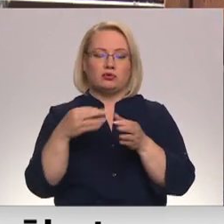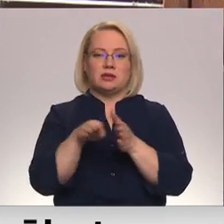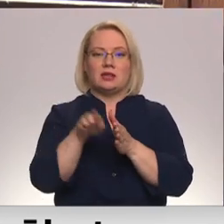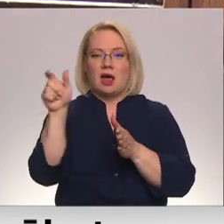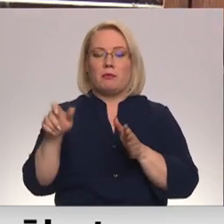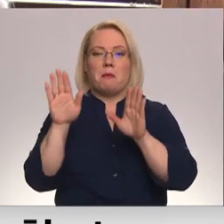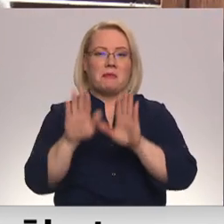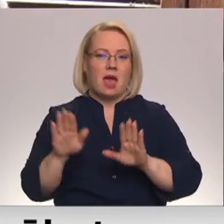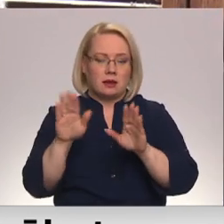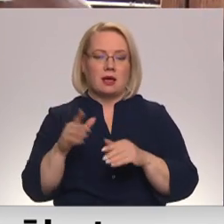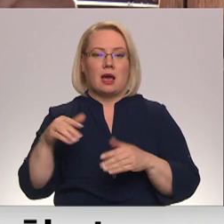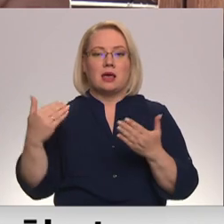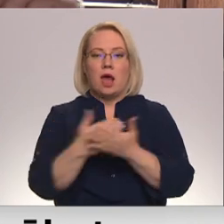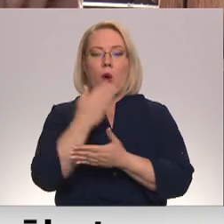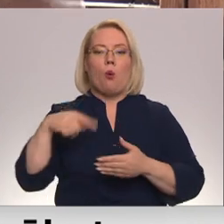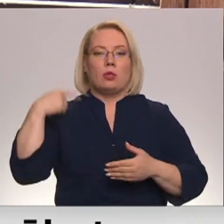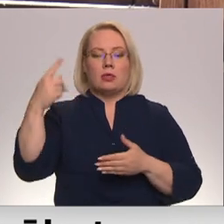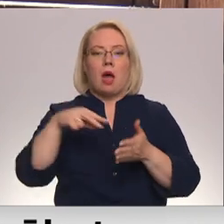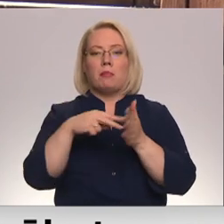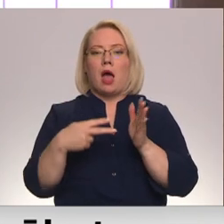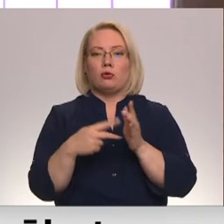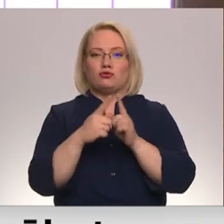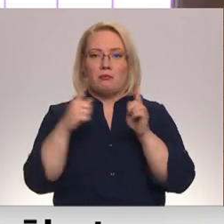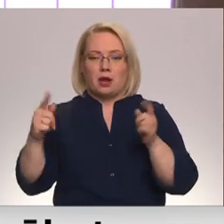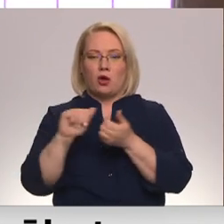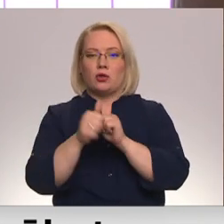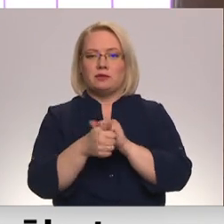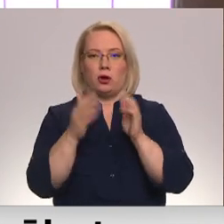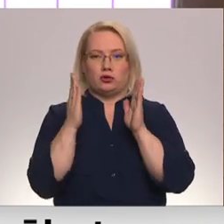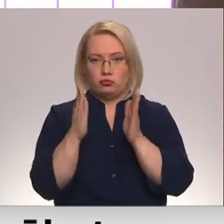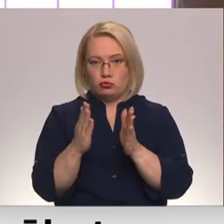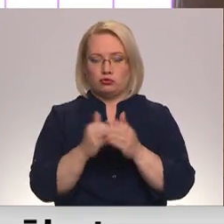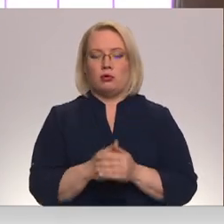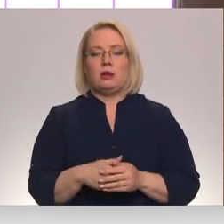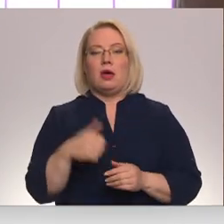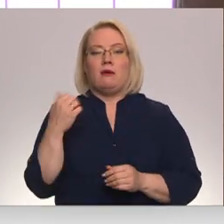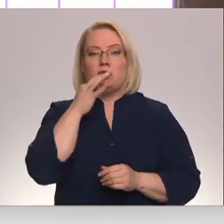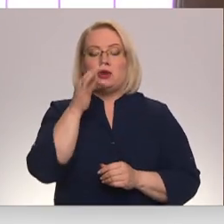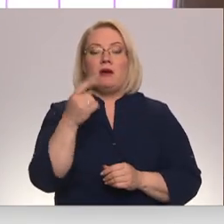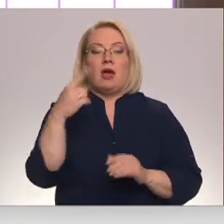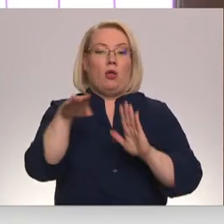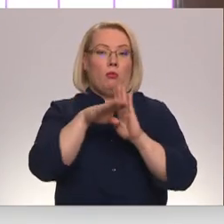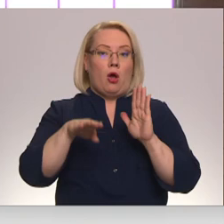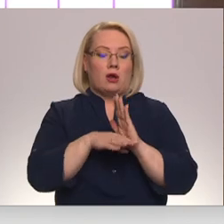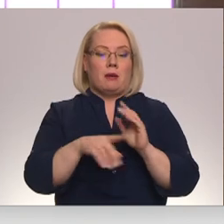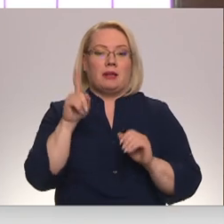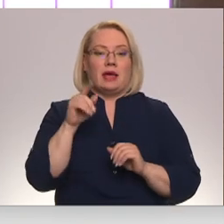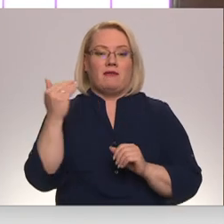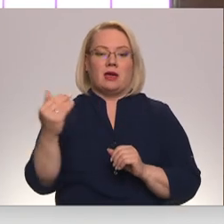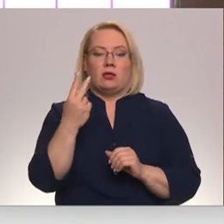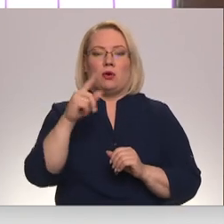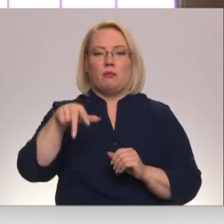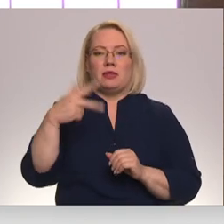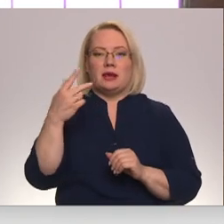jaunajā plānošanas periodā izmaiņas būšot. Viena no programmām ir tikai viņiem, un tas ir 2,3 miljonu